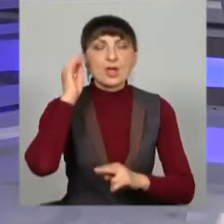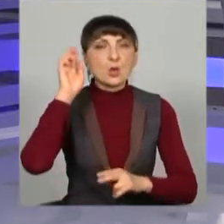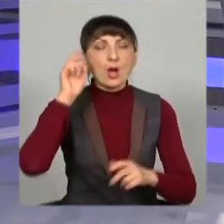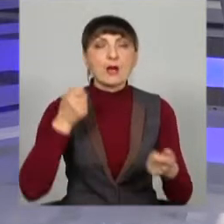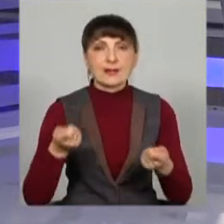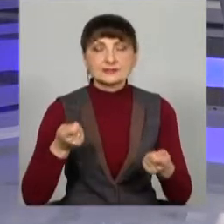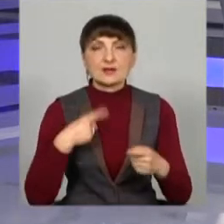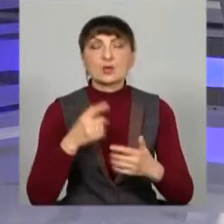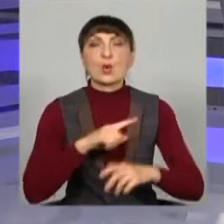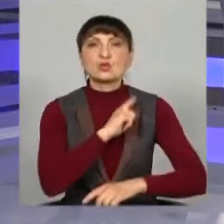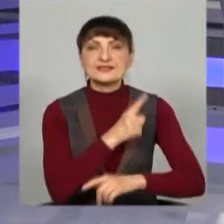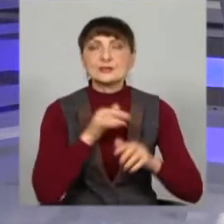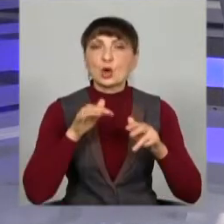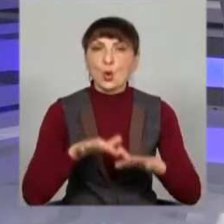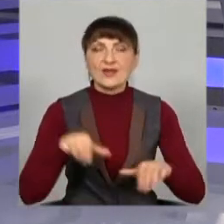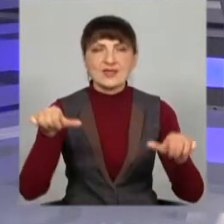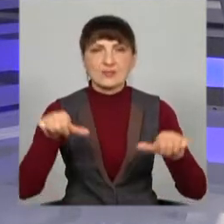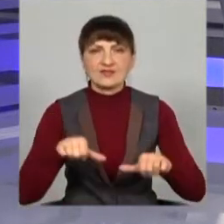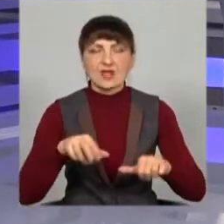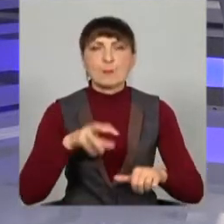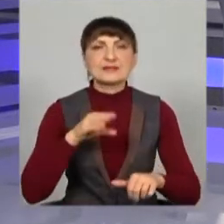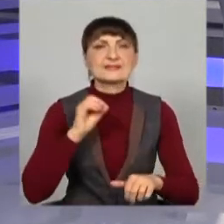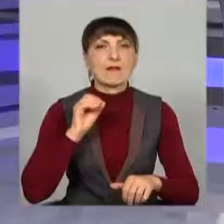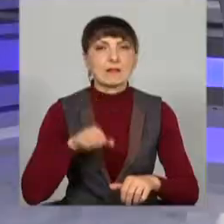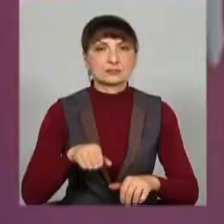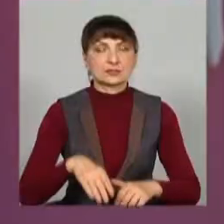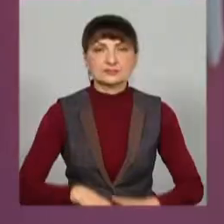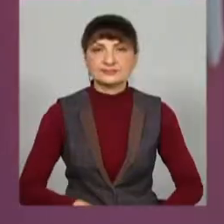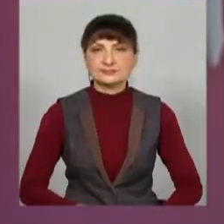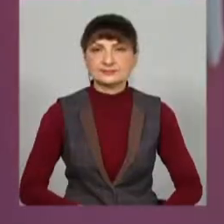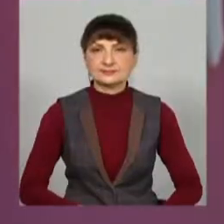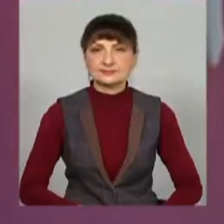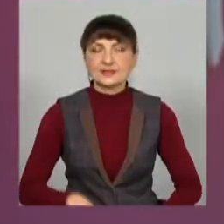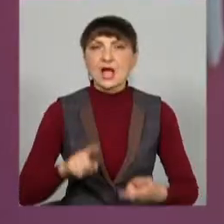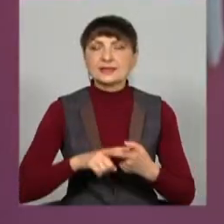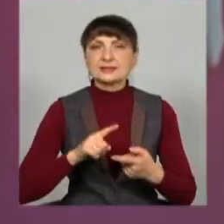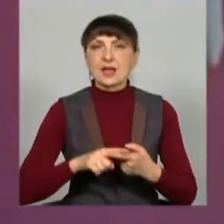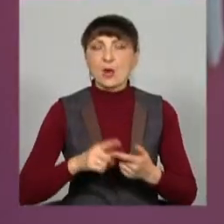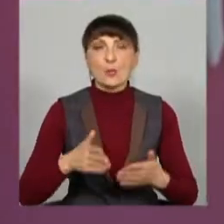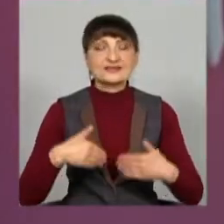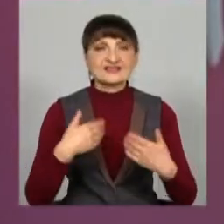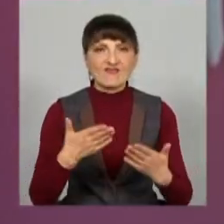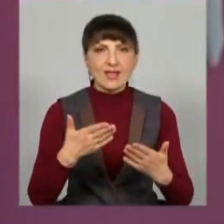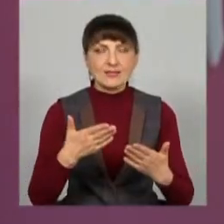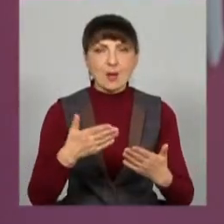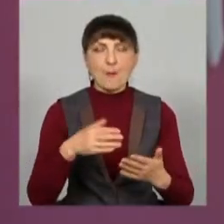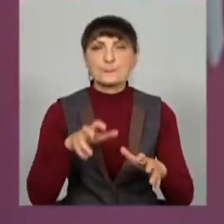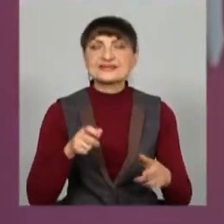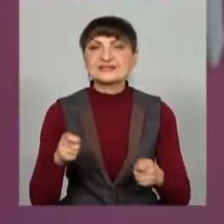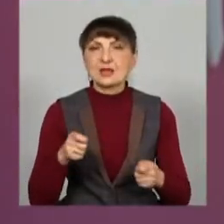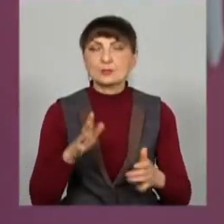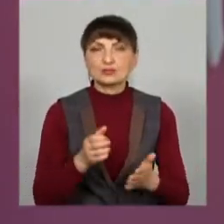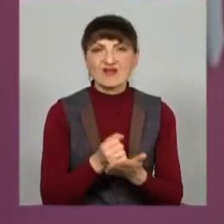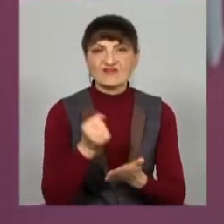государства, усилит роль и полномочия маслихатов. На представление маслихата президентом будут